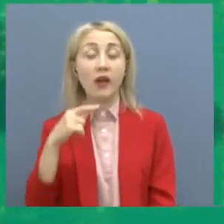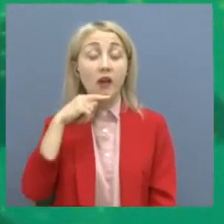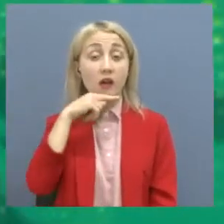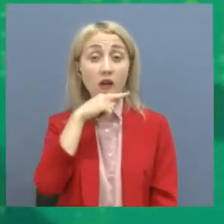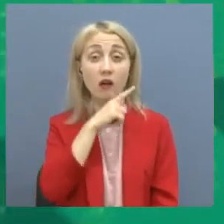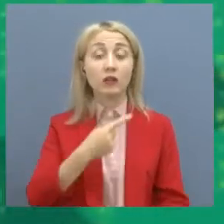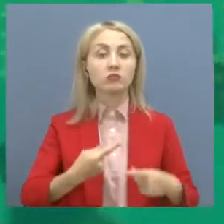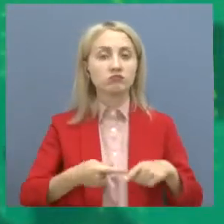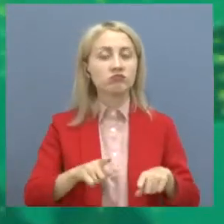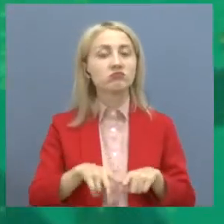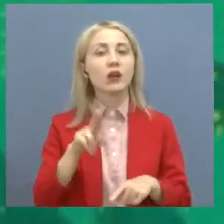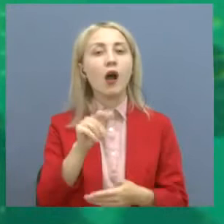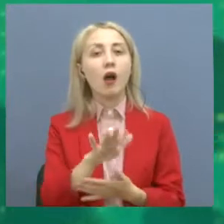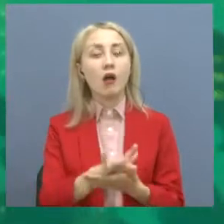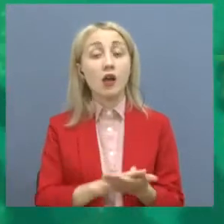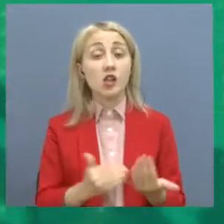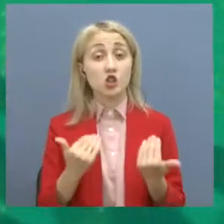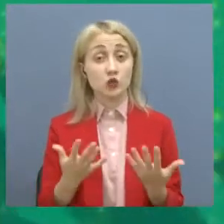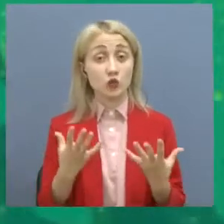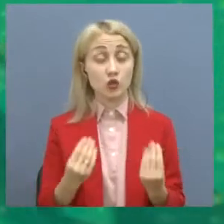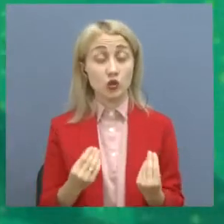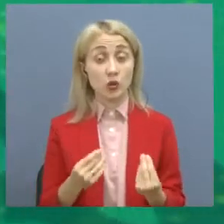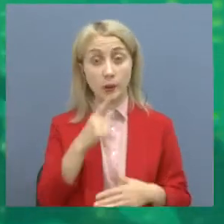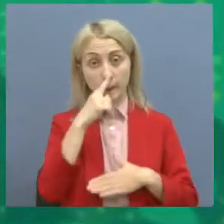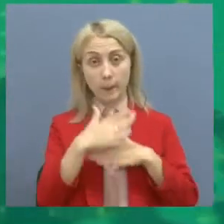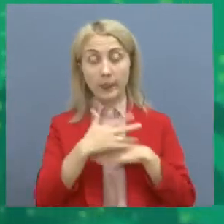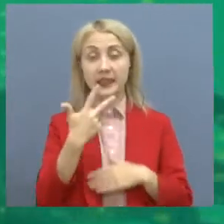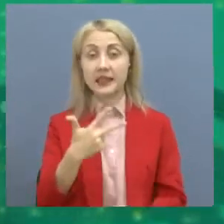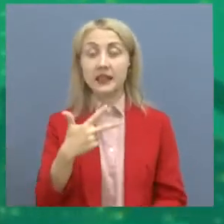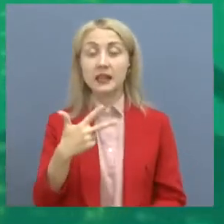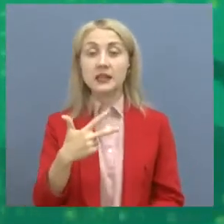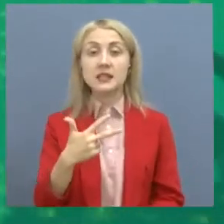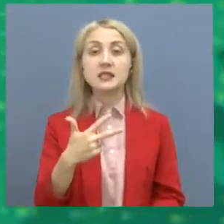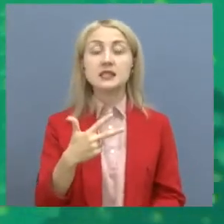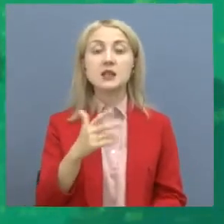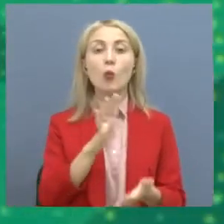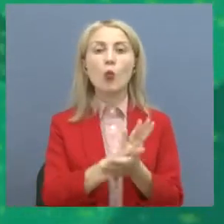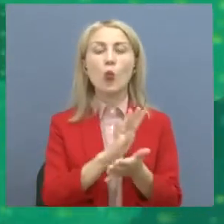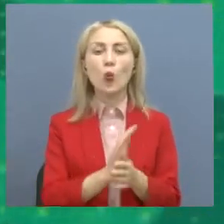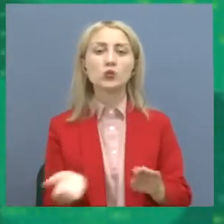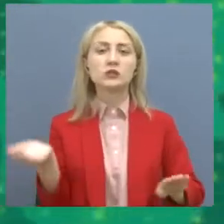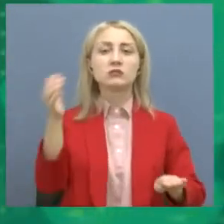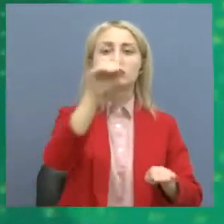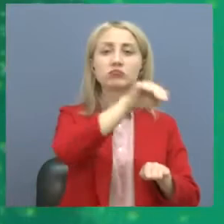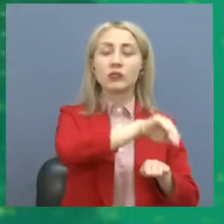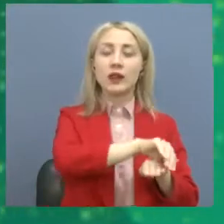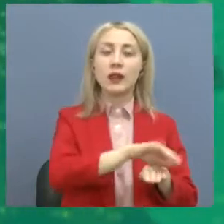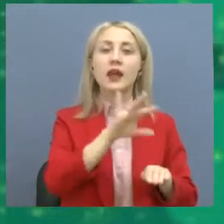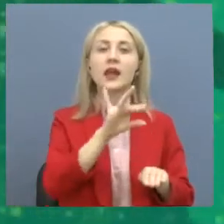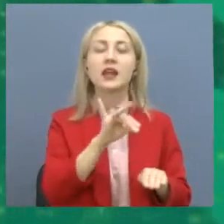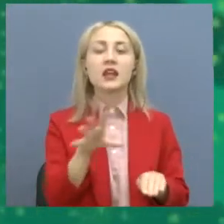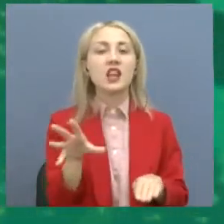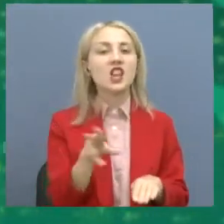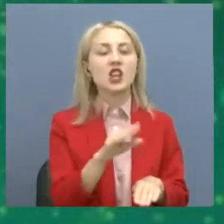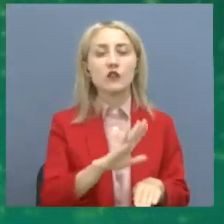аумағында 30-ға тарта тұрмыстық қалдықтар полигоны бар. Қоқысты сұрыптау мәдениеті бұл мәселеге шешім болмақ. Әріптесім Ауғанбек